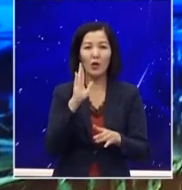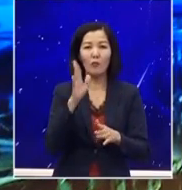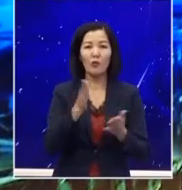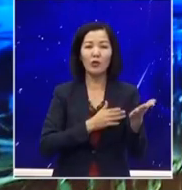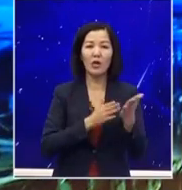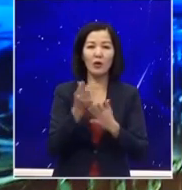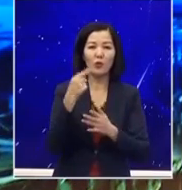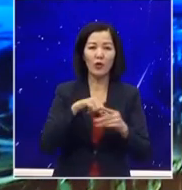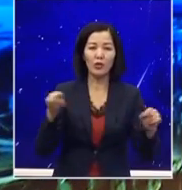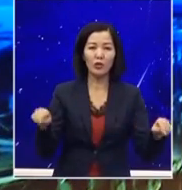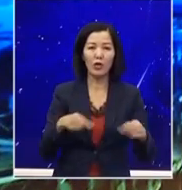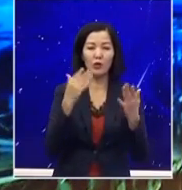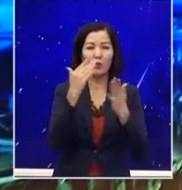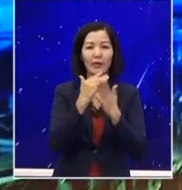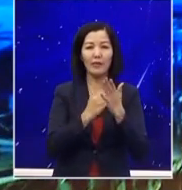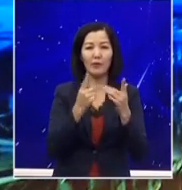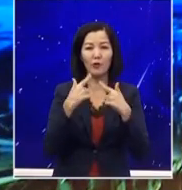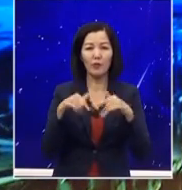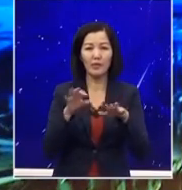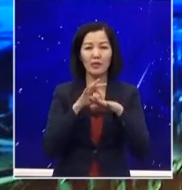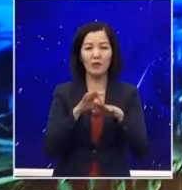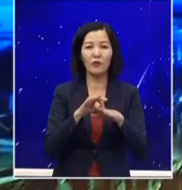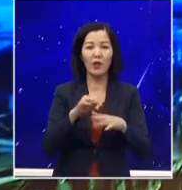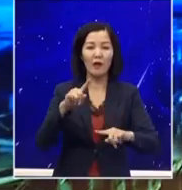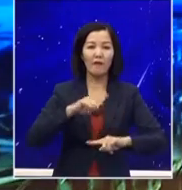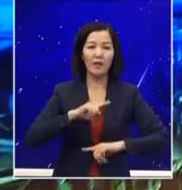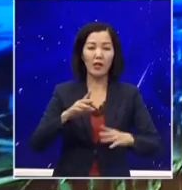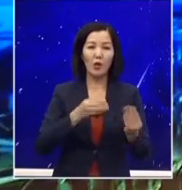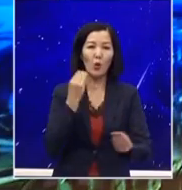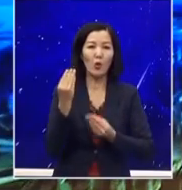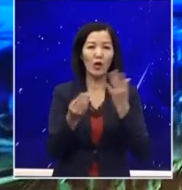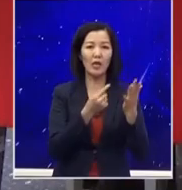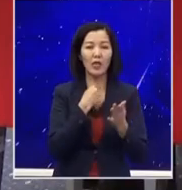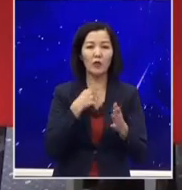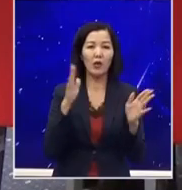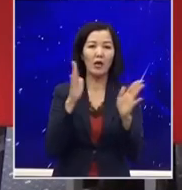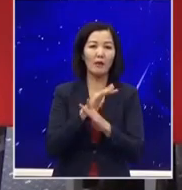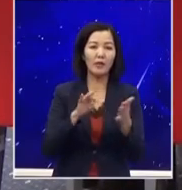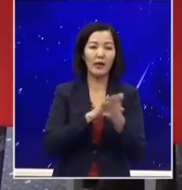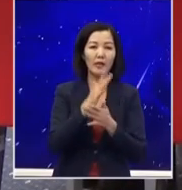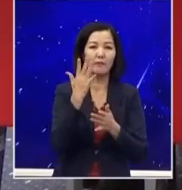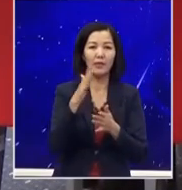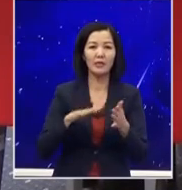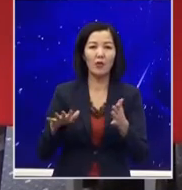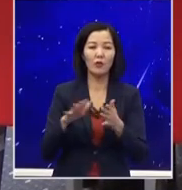болашаққа бағдар рухани жаңғыру бағдарламасы аясында ұйымдастырылып отыр. Финалды ойынға Талдықорған, Қапшағай қаласы